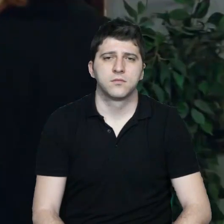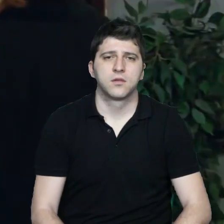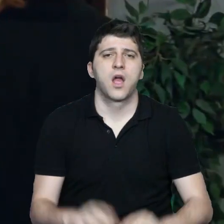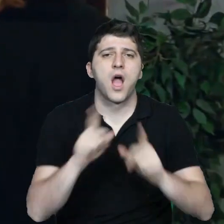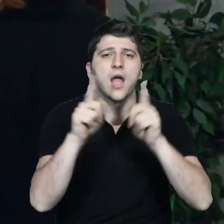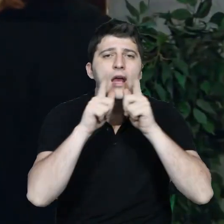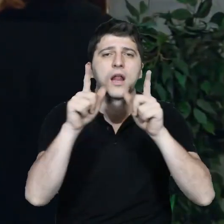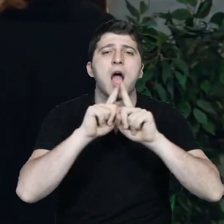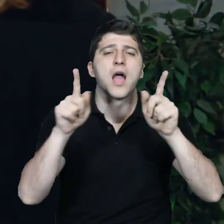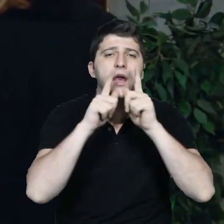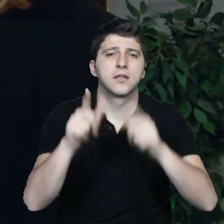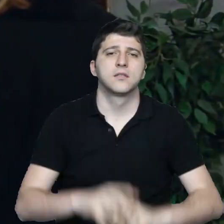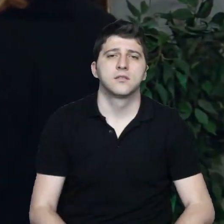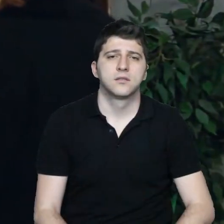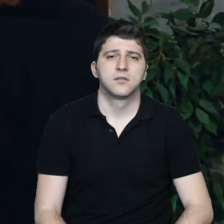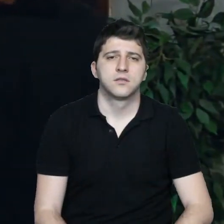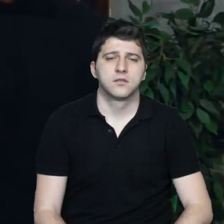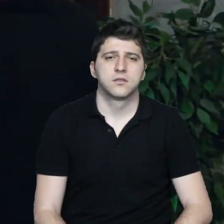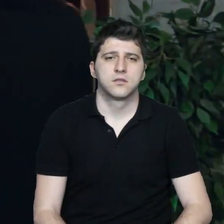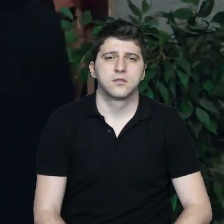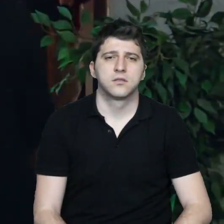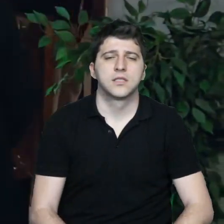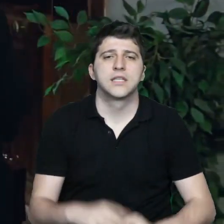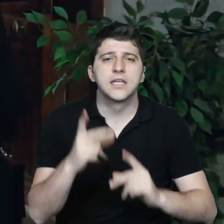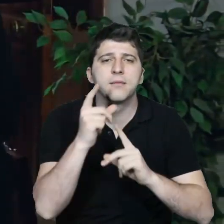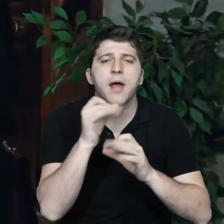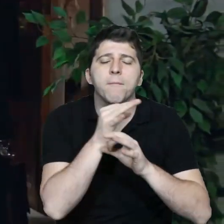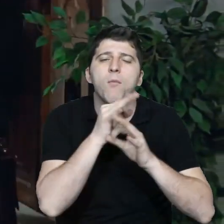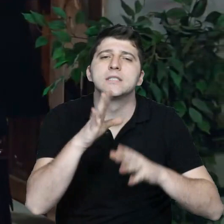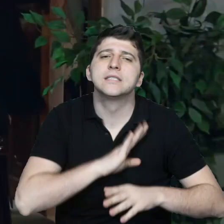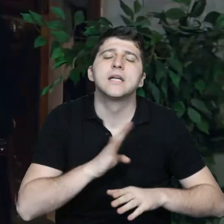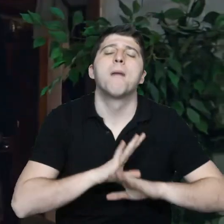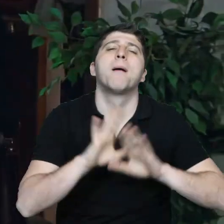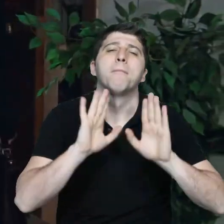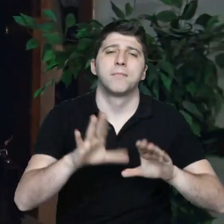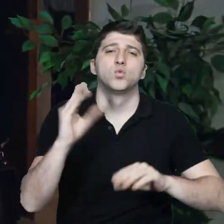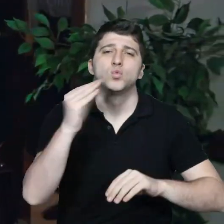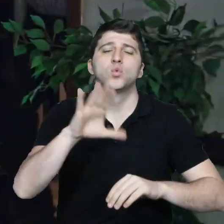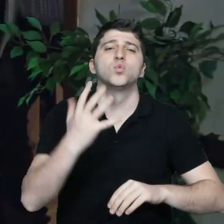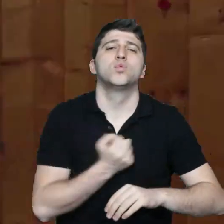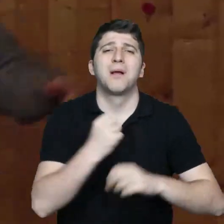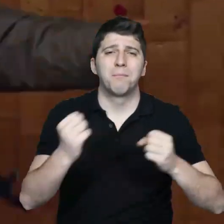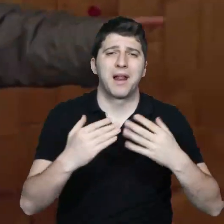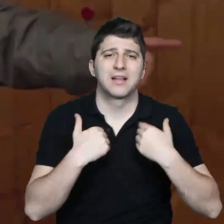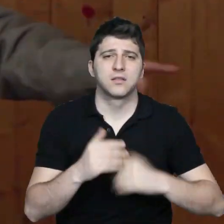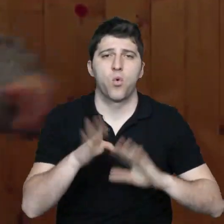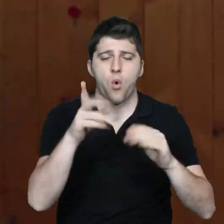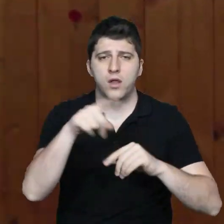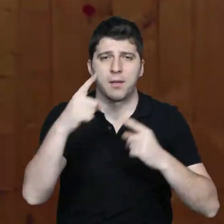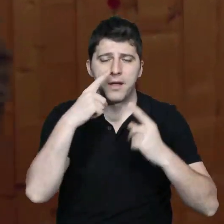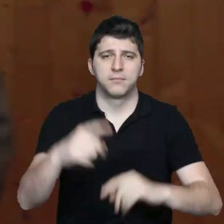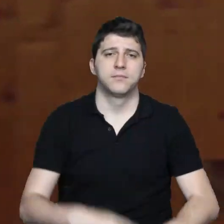Kısa İbrahim'i tutarken ikisi içeri girdi. İbrahim, boşuna direniyorsun. Bak çocukları geziyorsun. Bırakın! Şu odalara